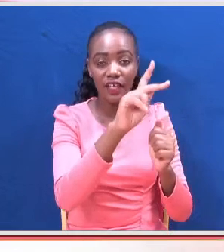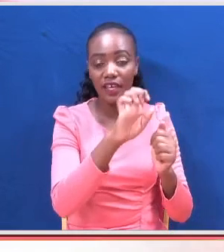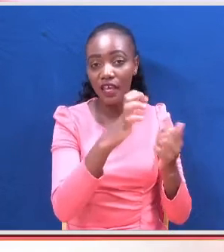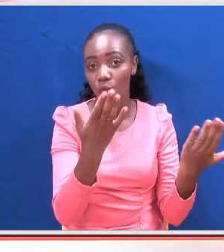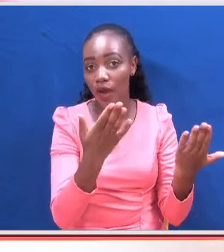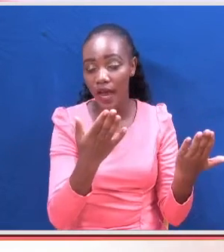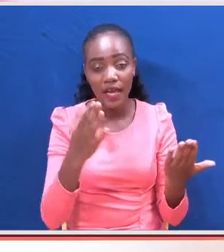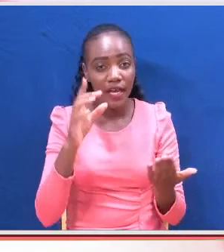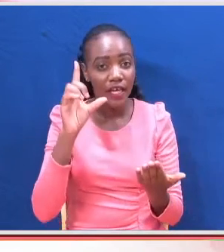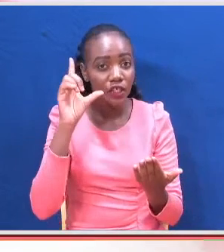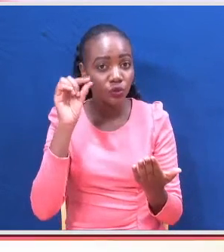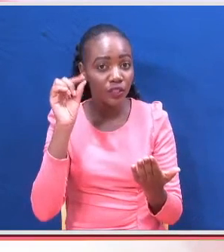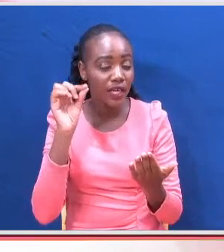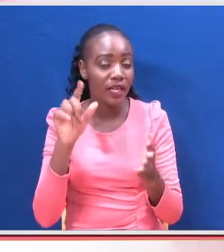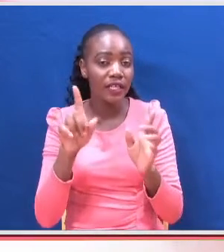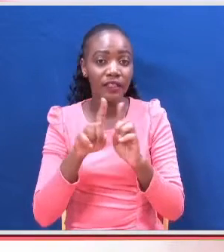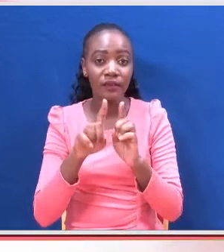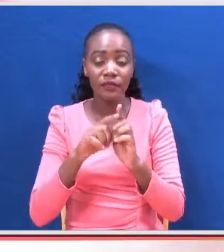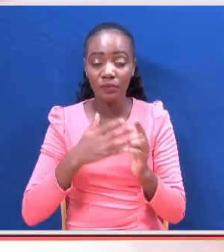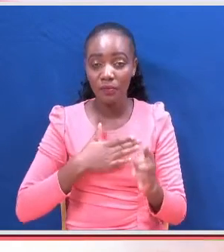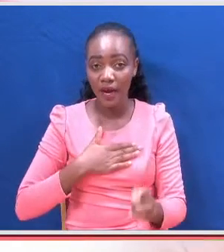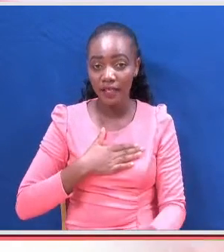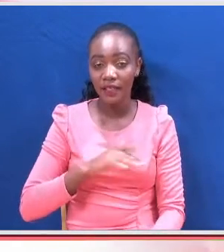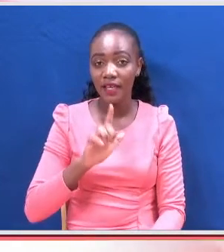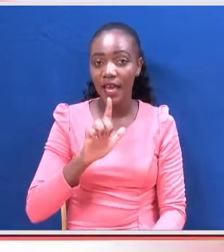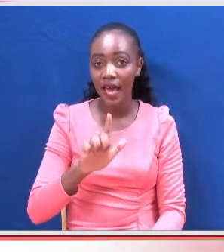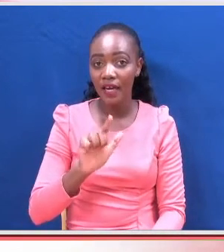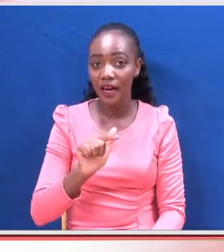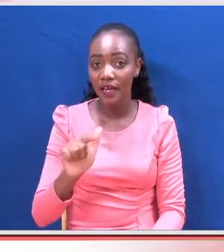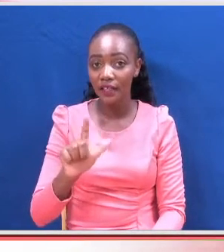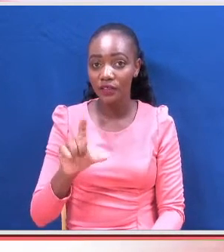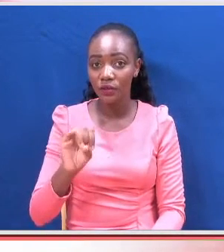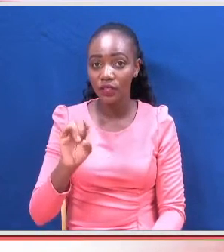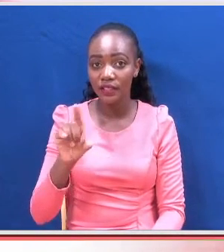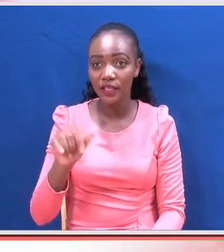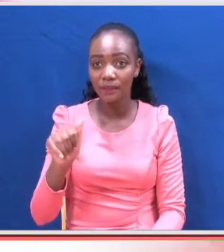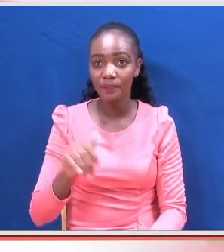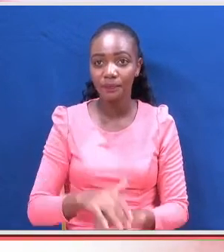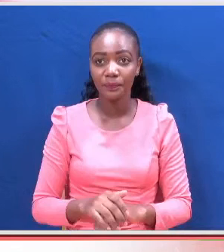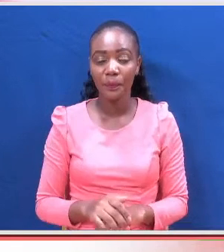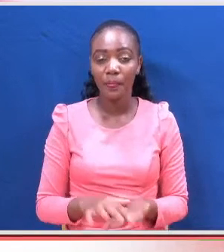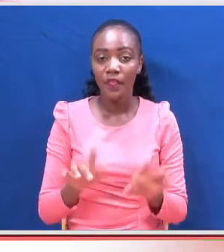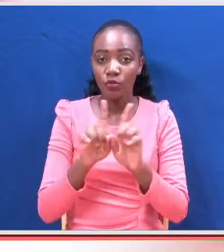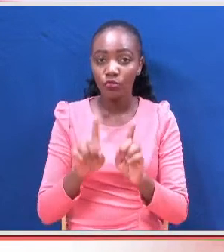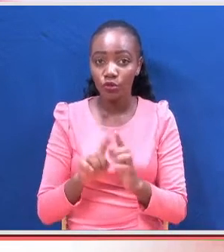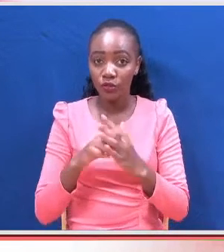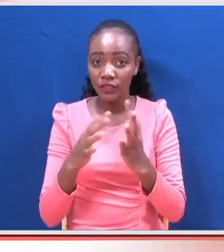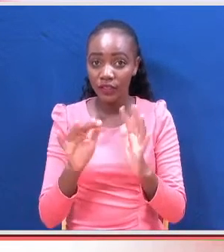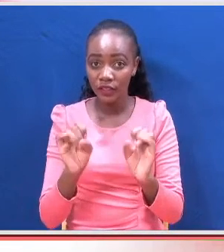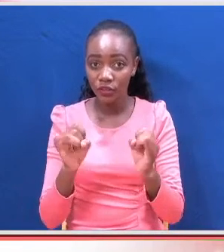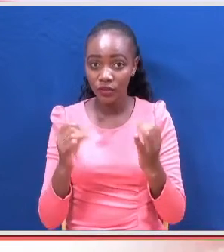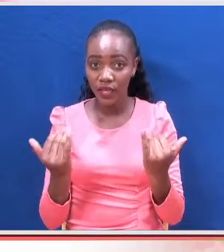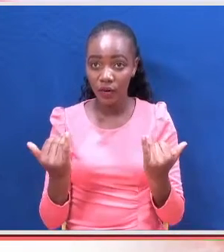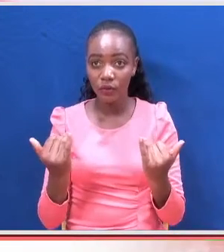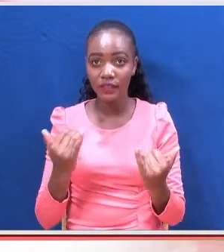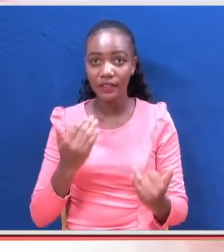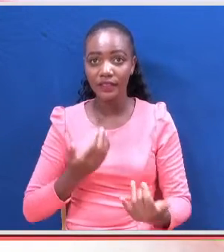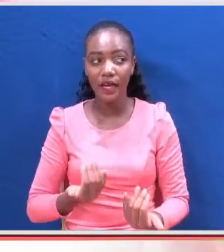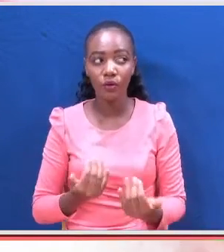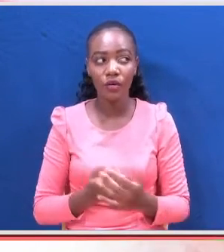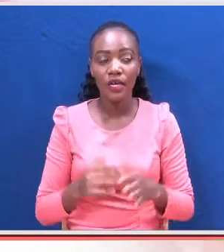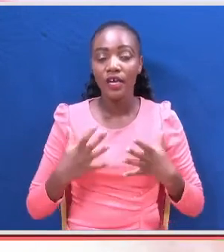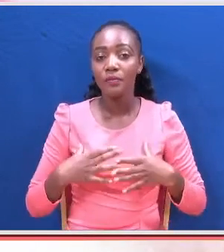katika ukurasa wetu wa Twitter. Ukurasa wangu binafsi ni L_Liza. Moja kwa moja ni kuwa watu